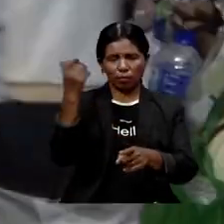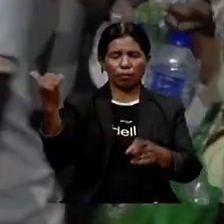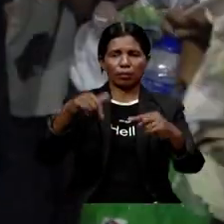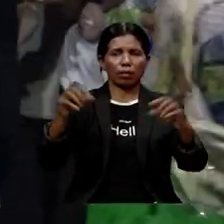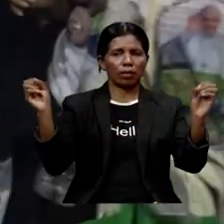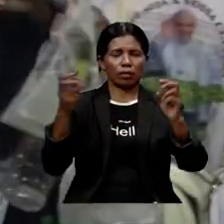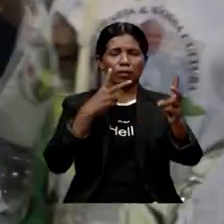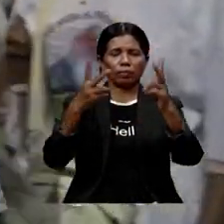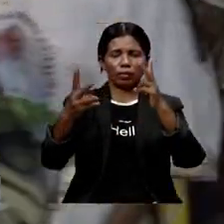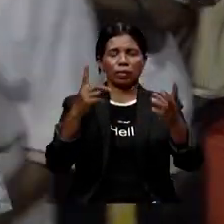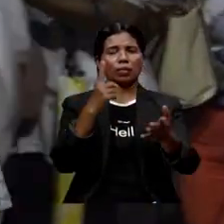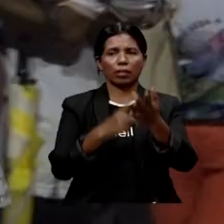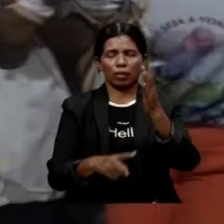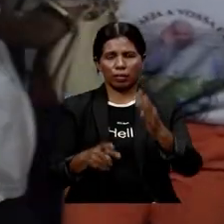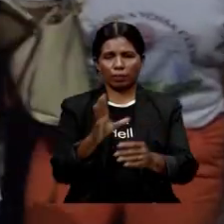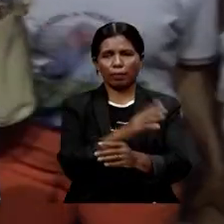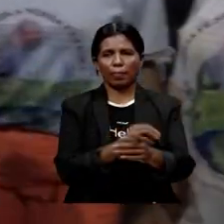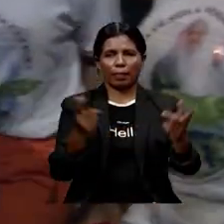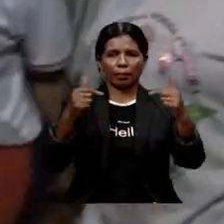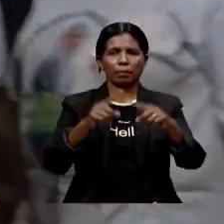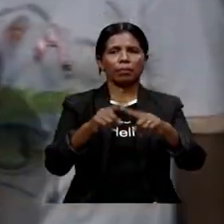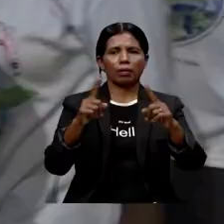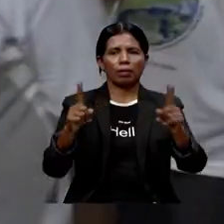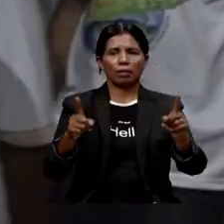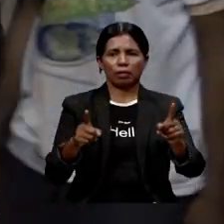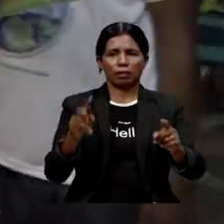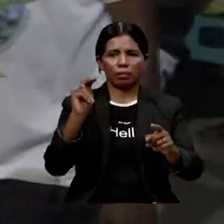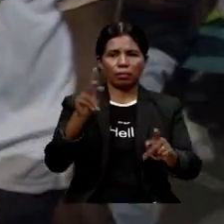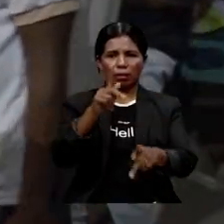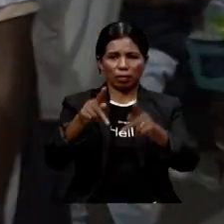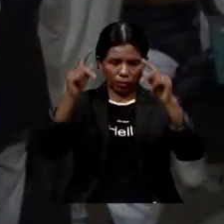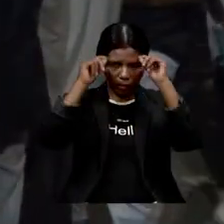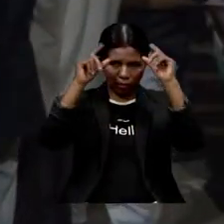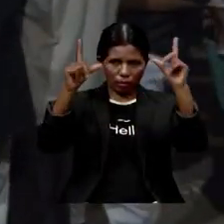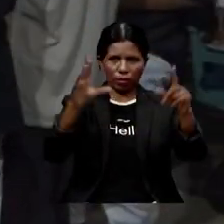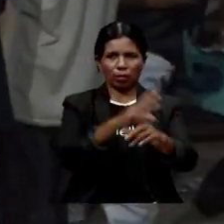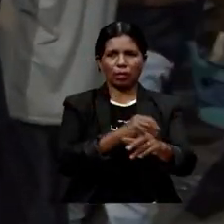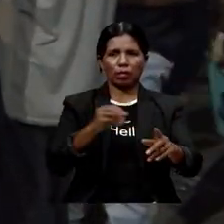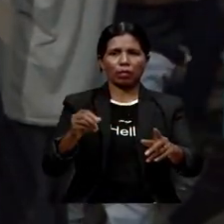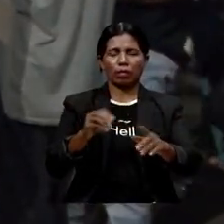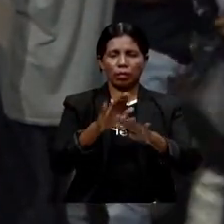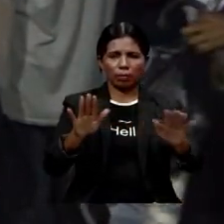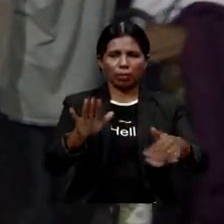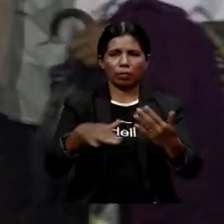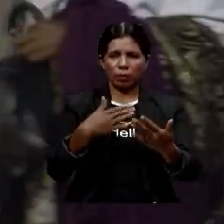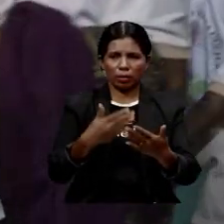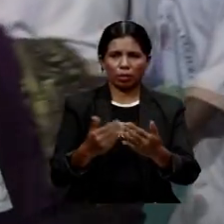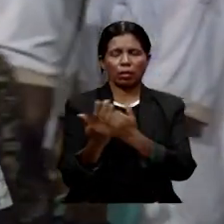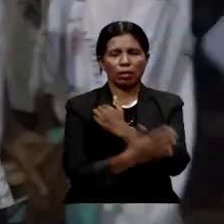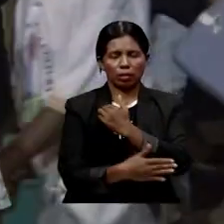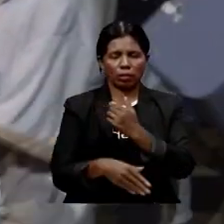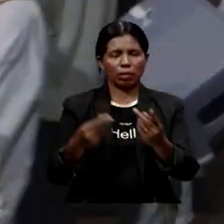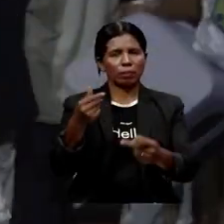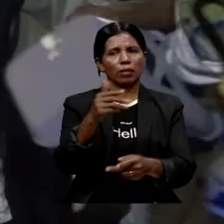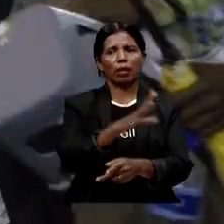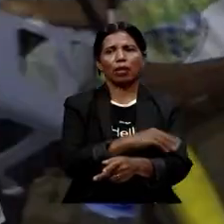mai atu visita sai dadet maknenia mai benia mai para povu Timor, nomas kikuan sira, hatete kata rai ni mai tuan, hakar